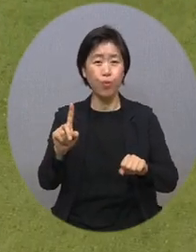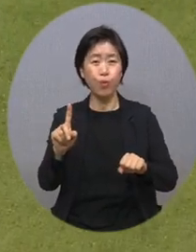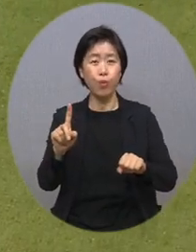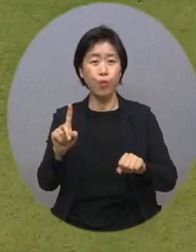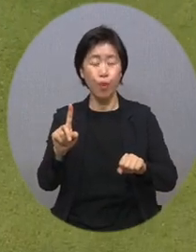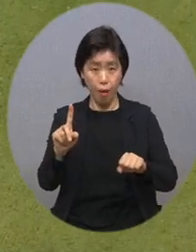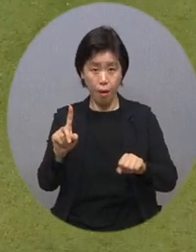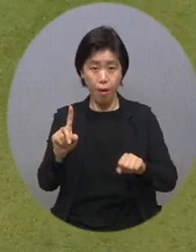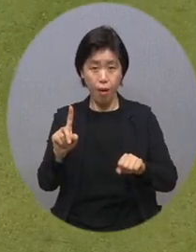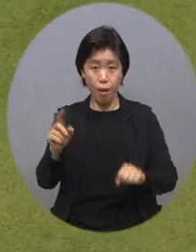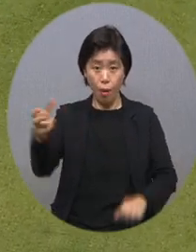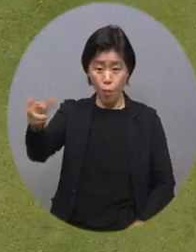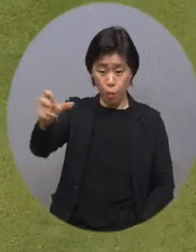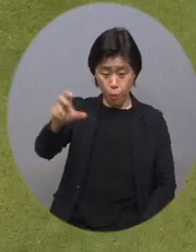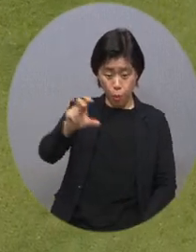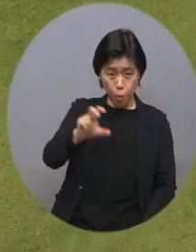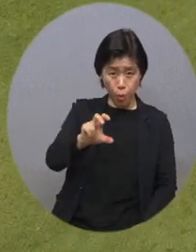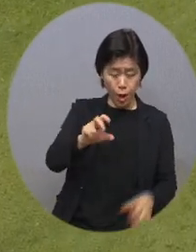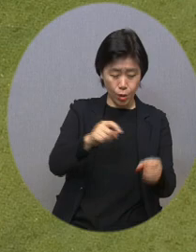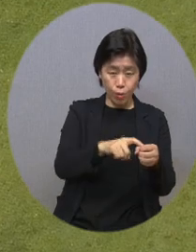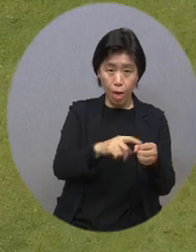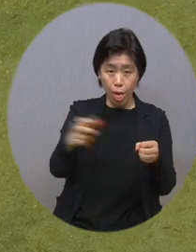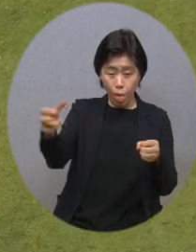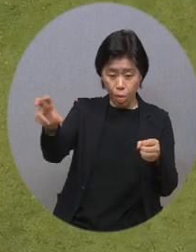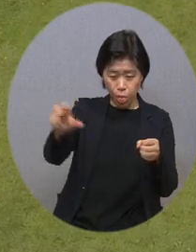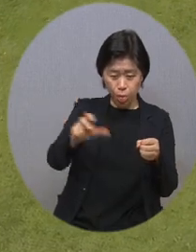우와! 우와! 우와!